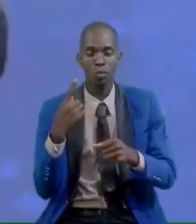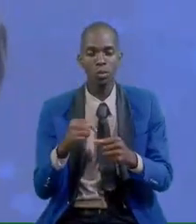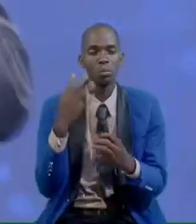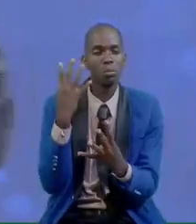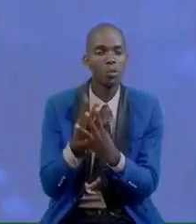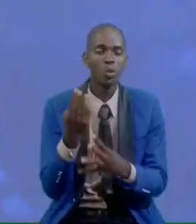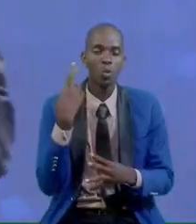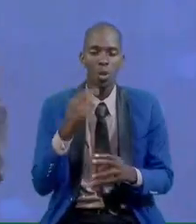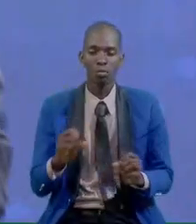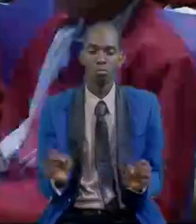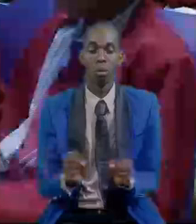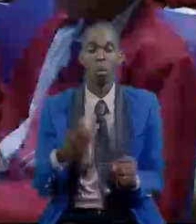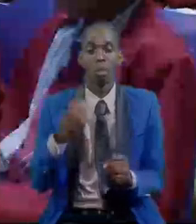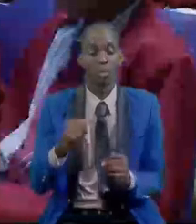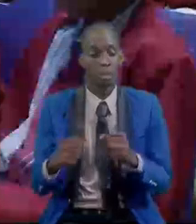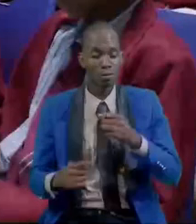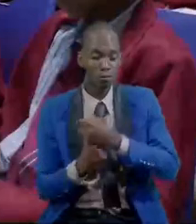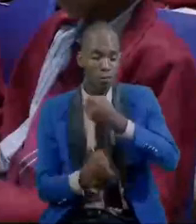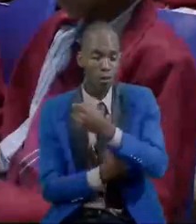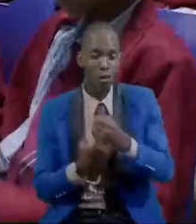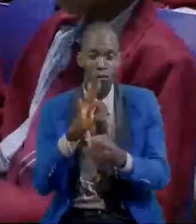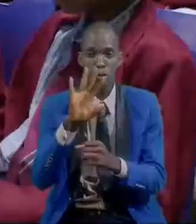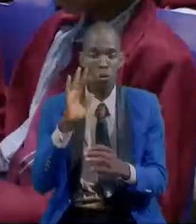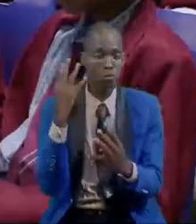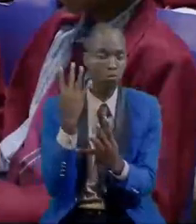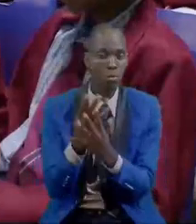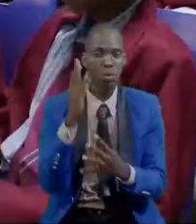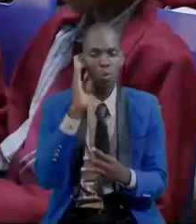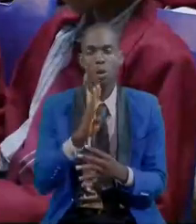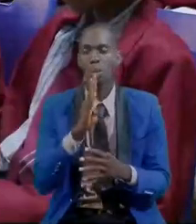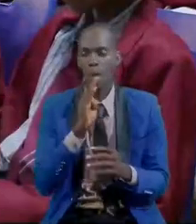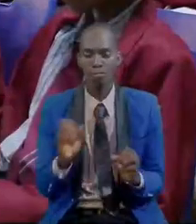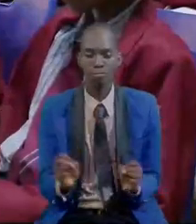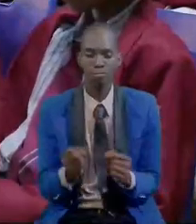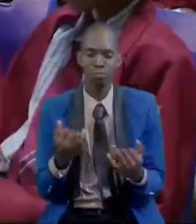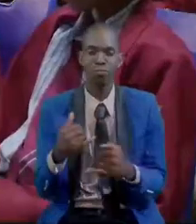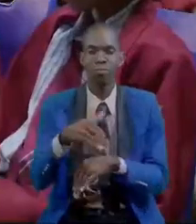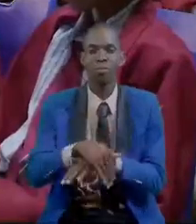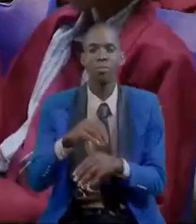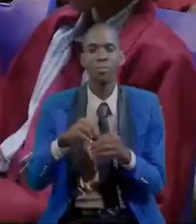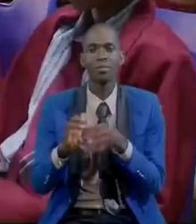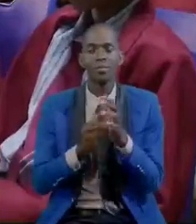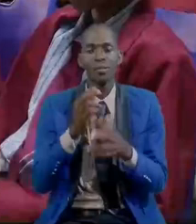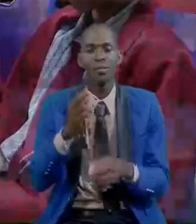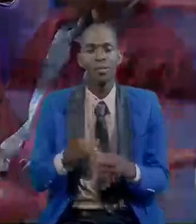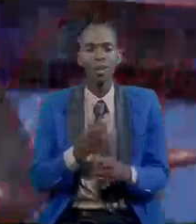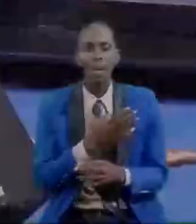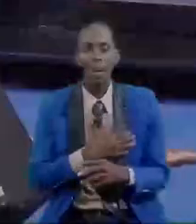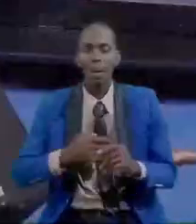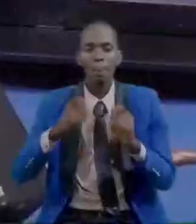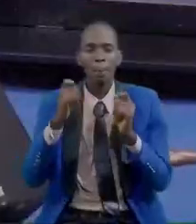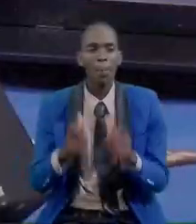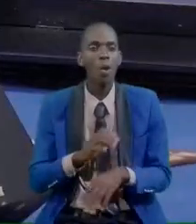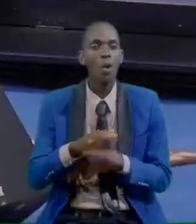ébranlés. Les fondements de ta prison seront ébranlés ce soir. Aussitôt, au même instant, toutes les